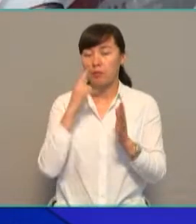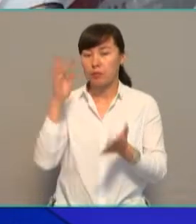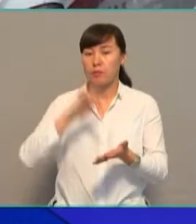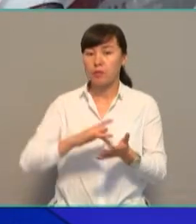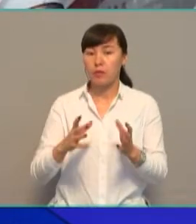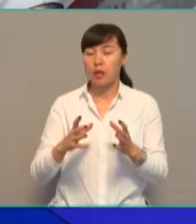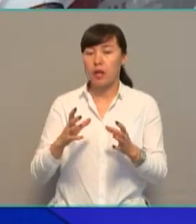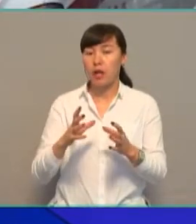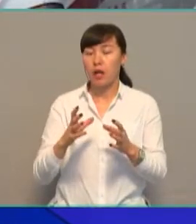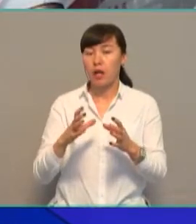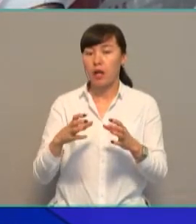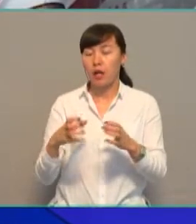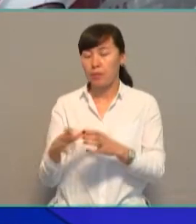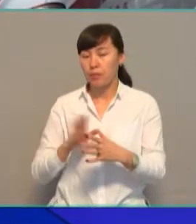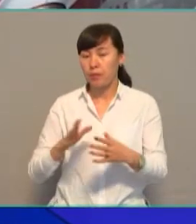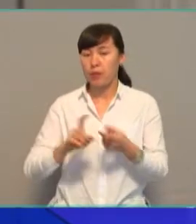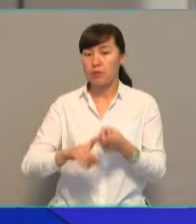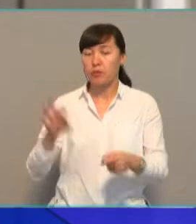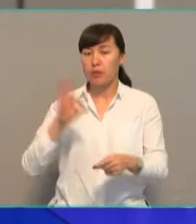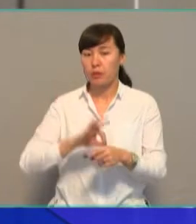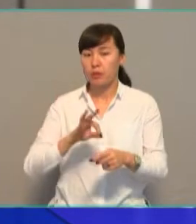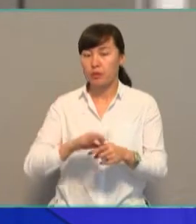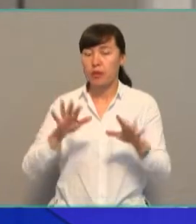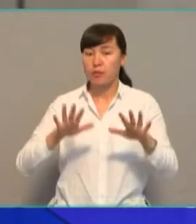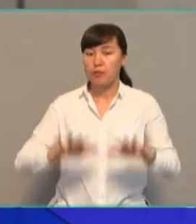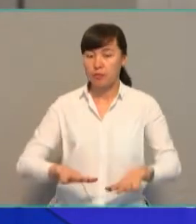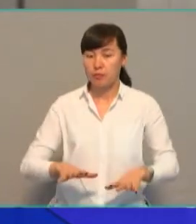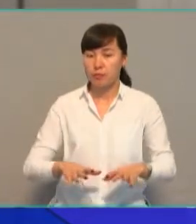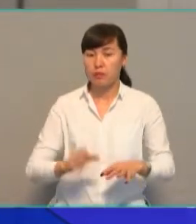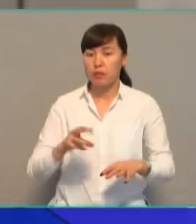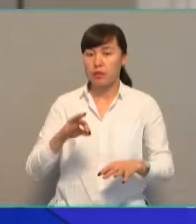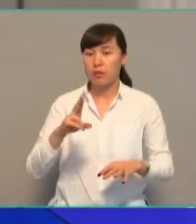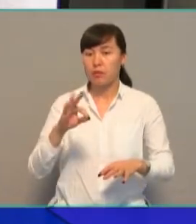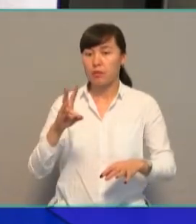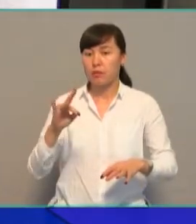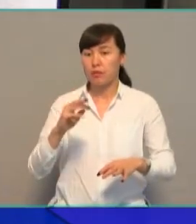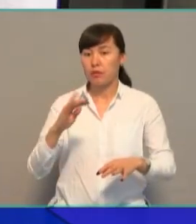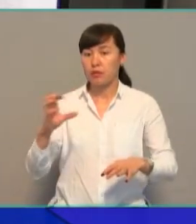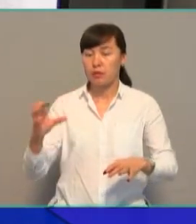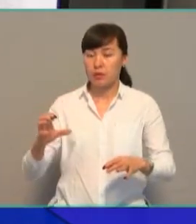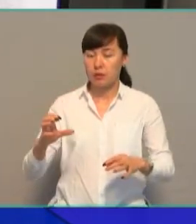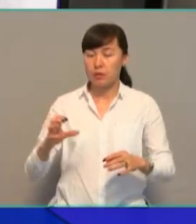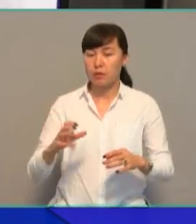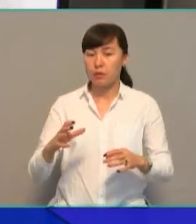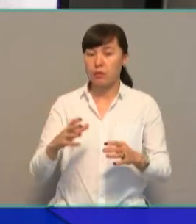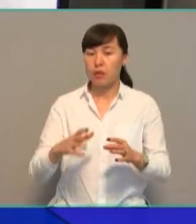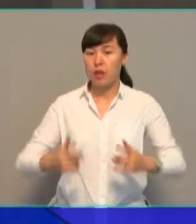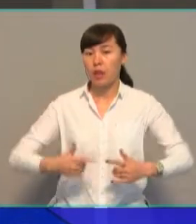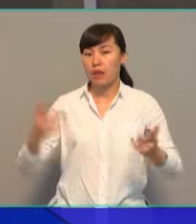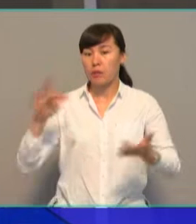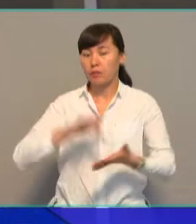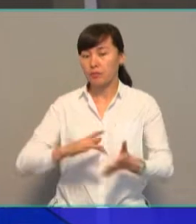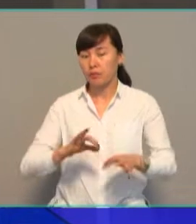шымкенттік оқшауланған, олар қаладағы жұқпалы аурухалар ауруханасы мен Атамекен жауапкершілік шектеулі серіктестігінің оңалту